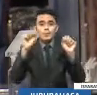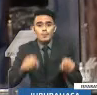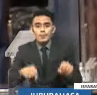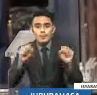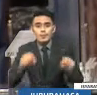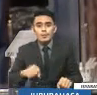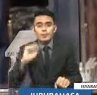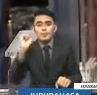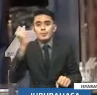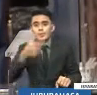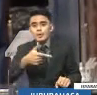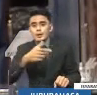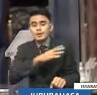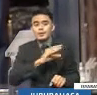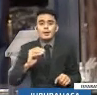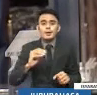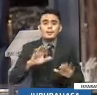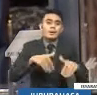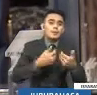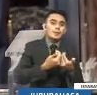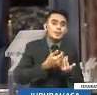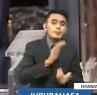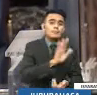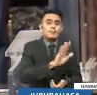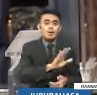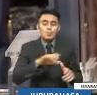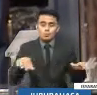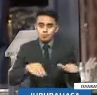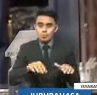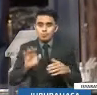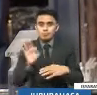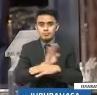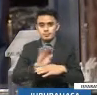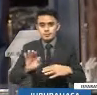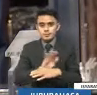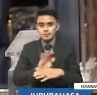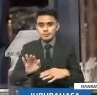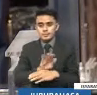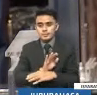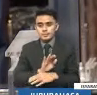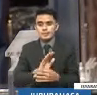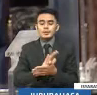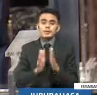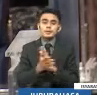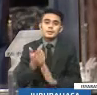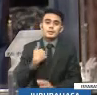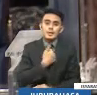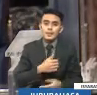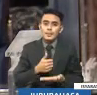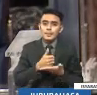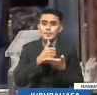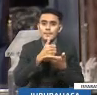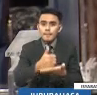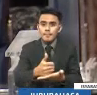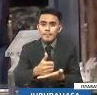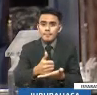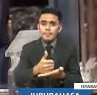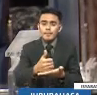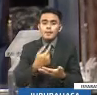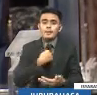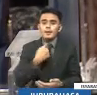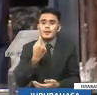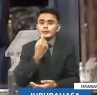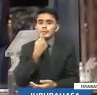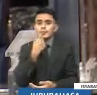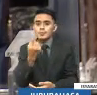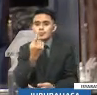juga bagaimana mereka menjalankan perniagaan. Sebab itu di dalam kita memberikan bantuan, saya lihat beribu yang sebut